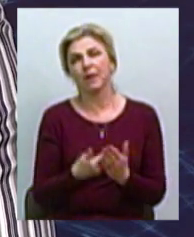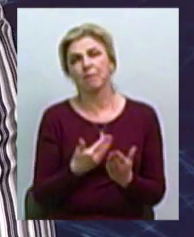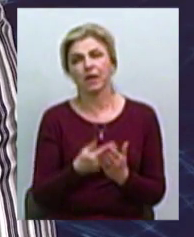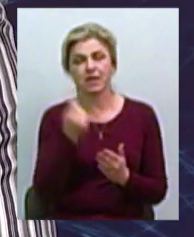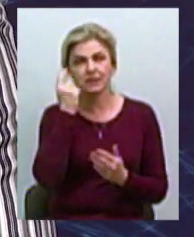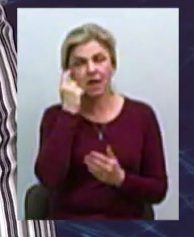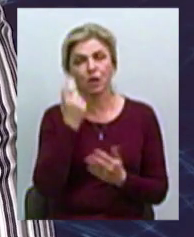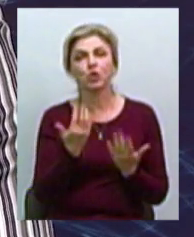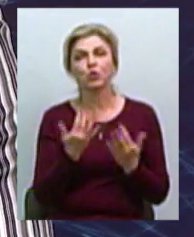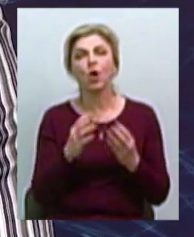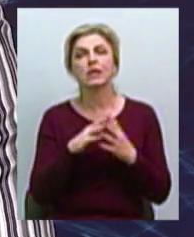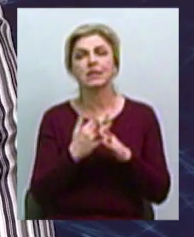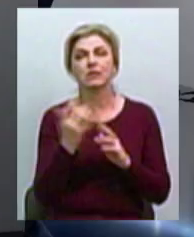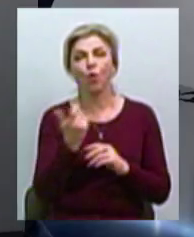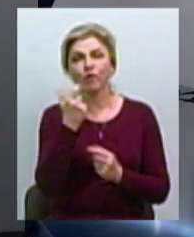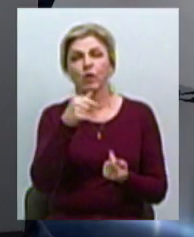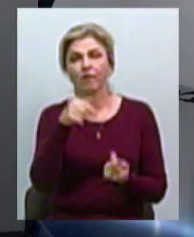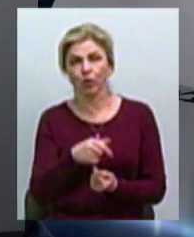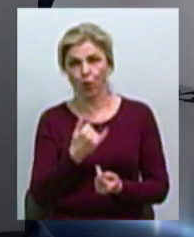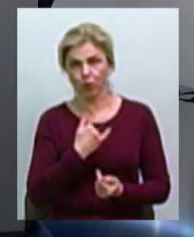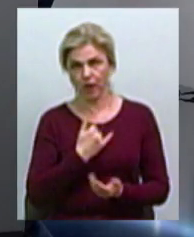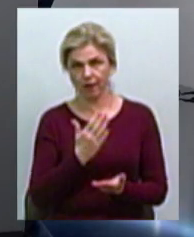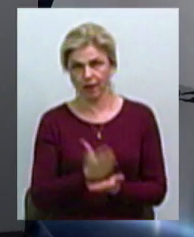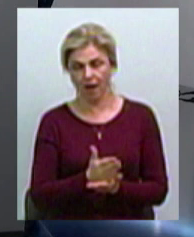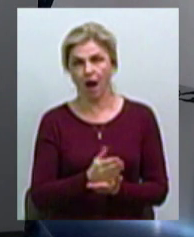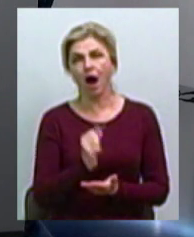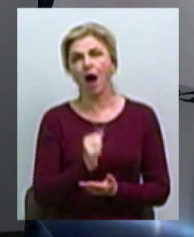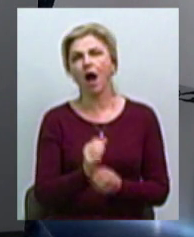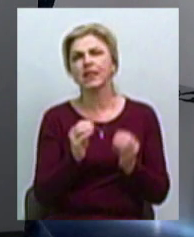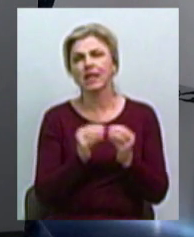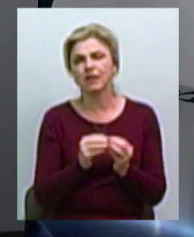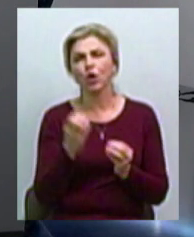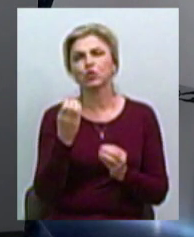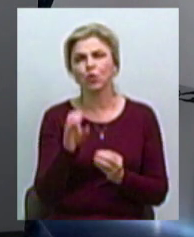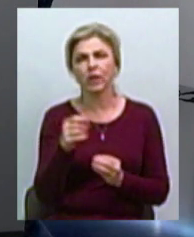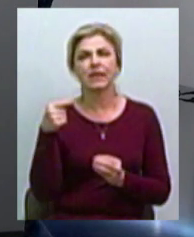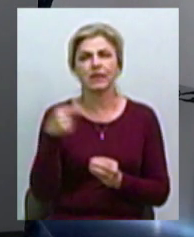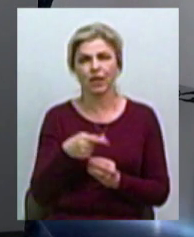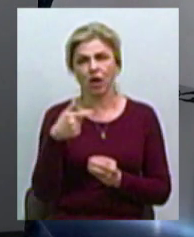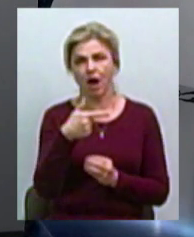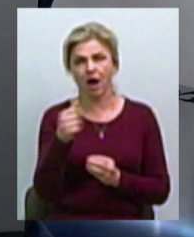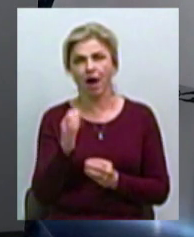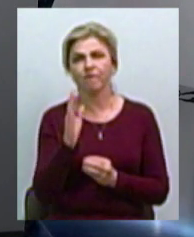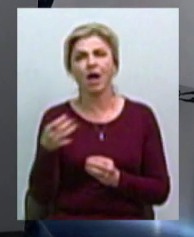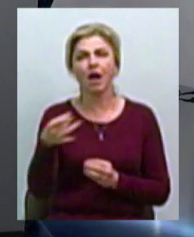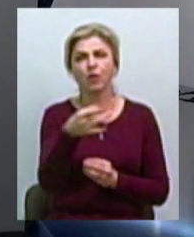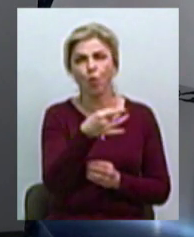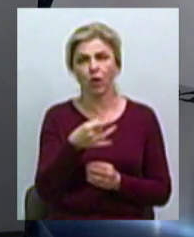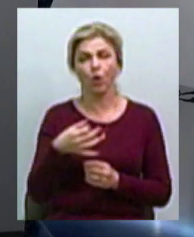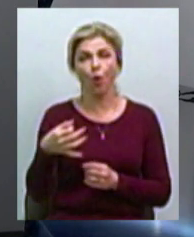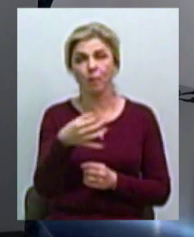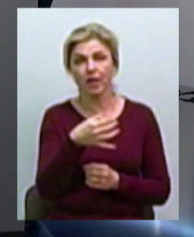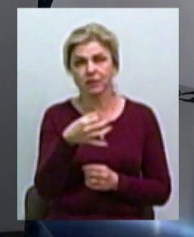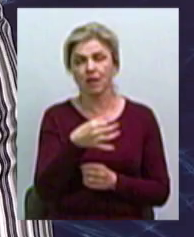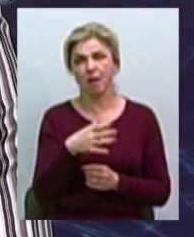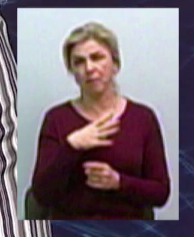землі сільськогосподарського призначення у нас є. І десятки, а іноді і сотні, і тисячі гектарів по районах та областях, вони